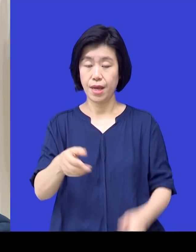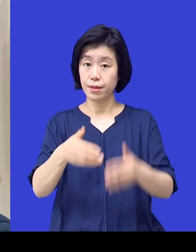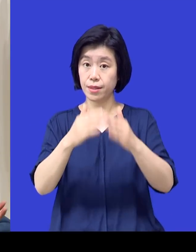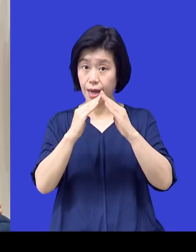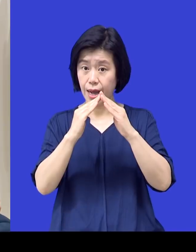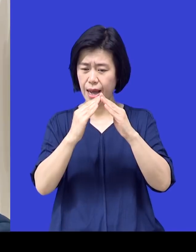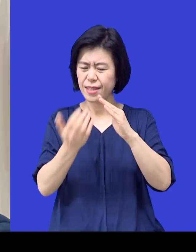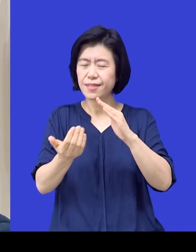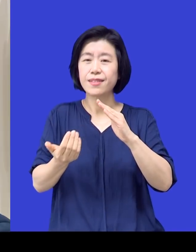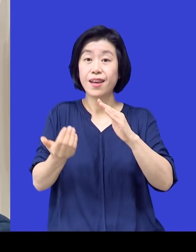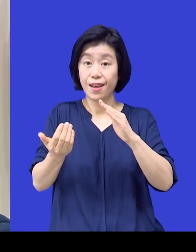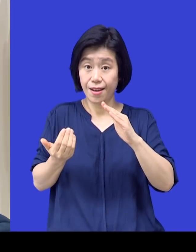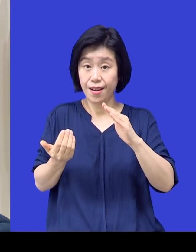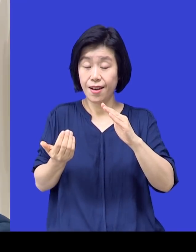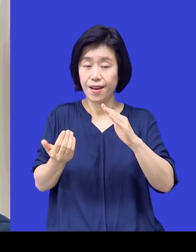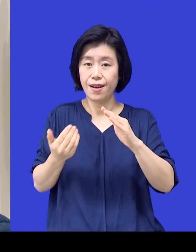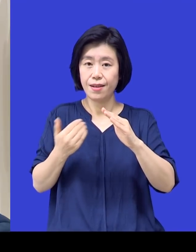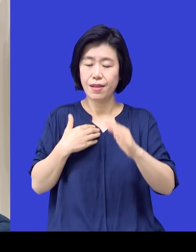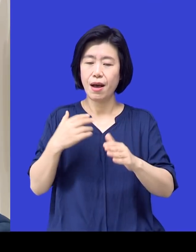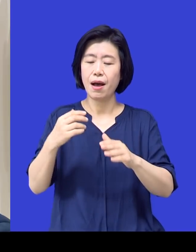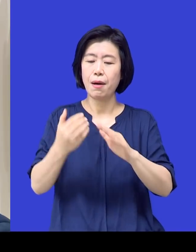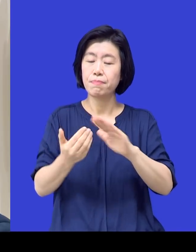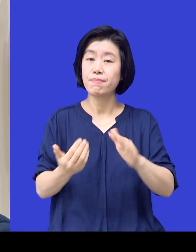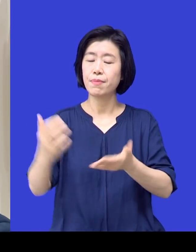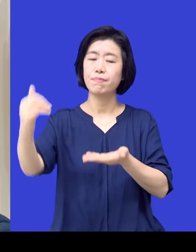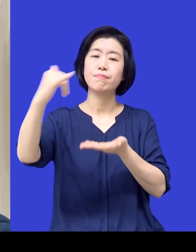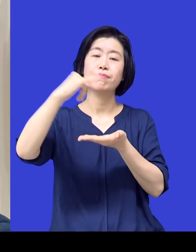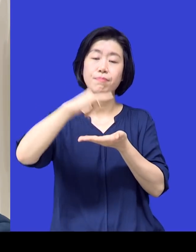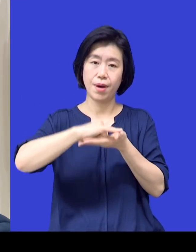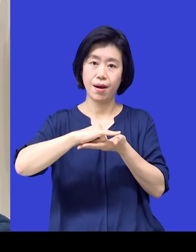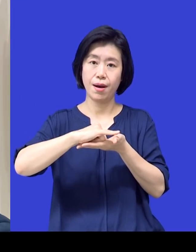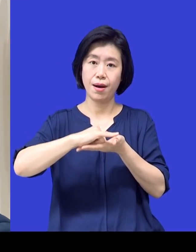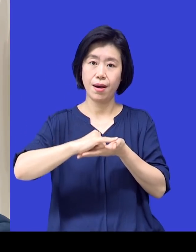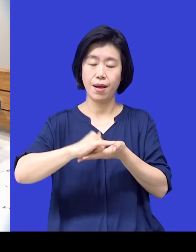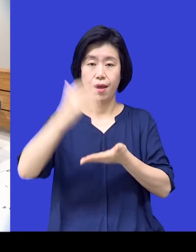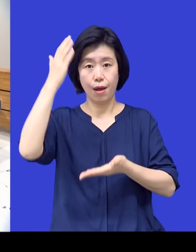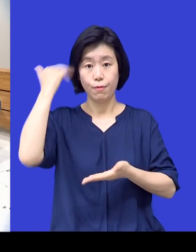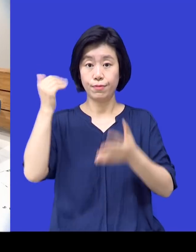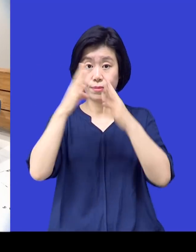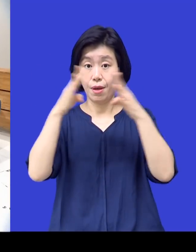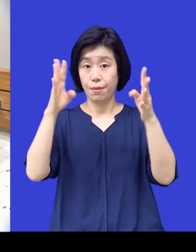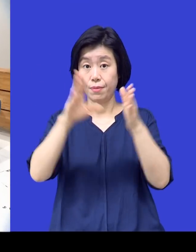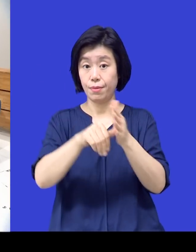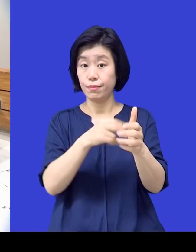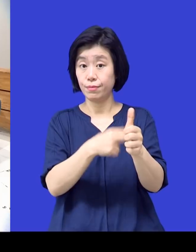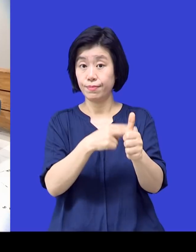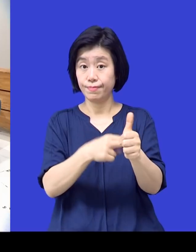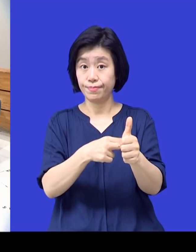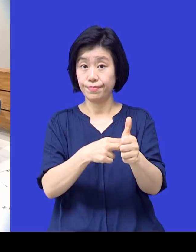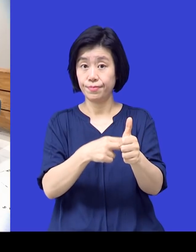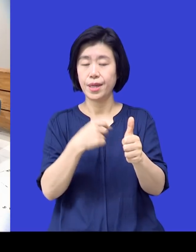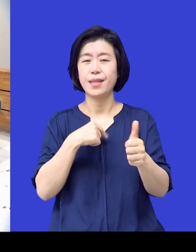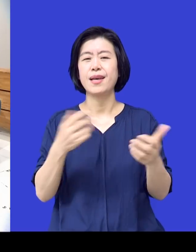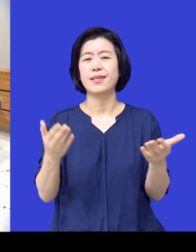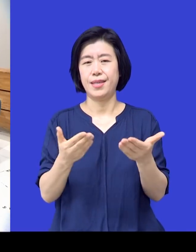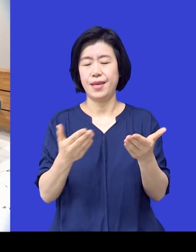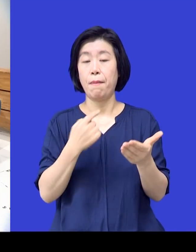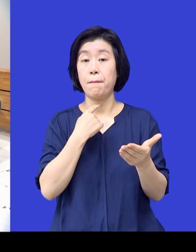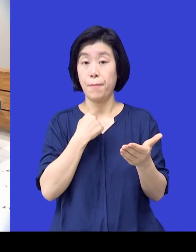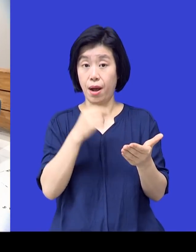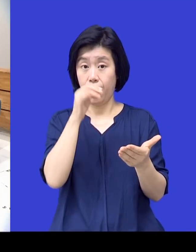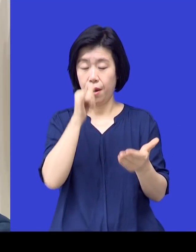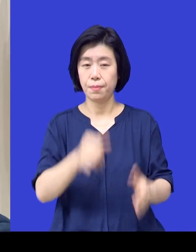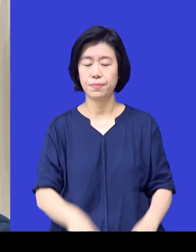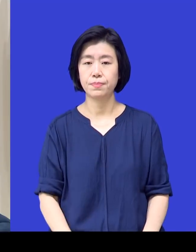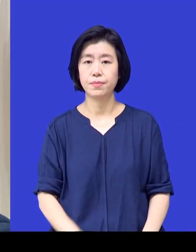잠깐 한국에 나와서 한 몇 년 동안 한국에서 교수 생활을 했었어요. 네. 한국을 배우려고. 교수 생활을